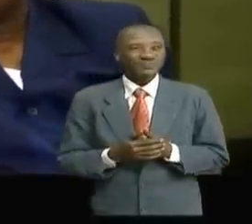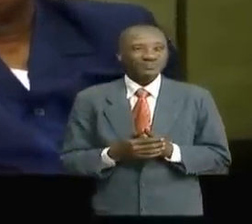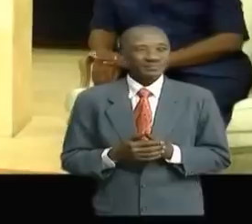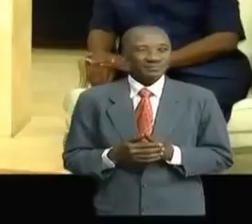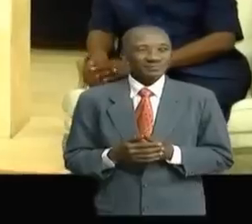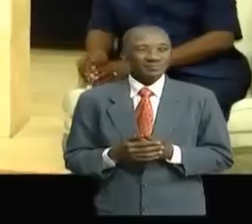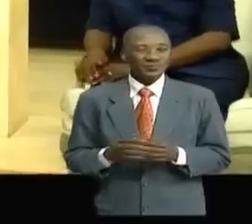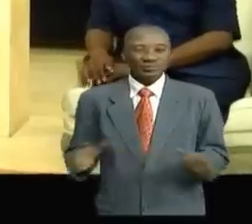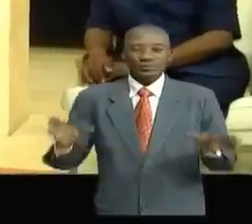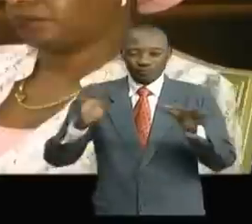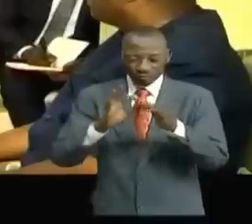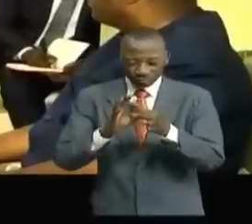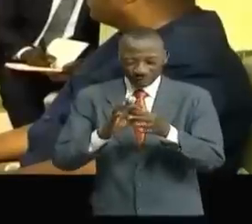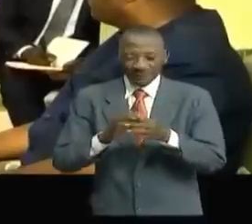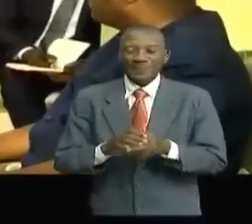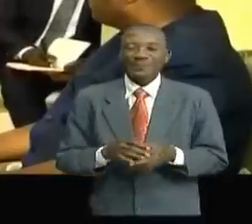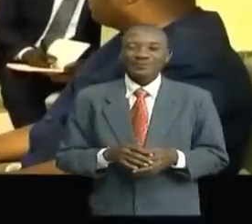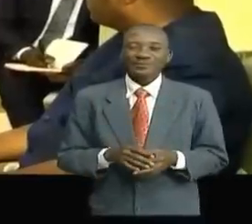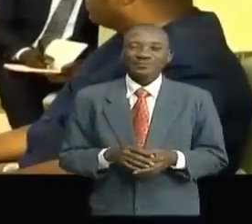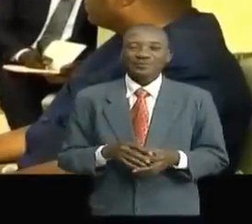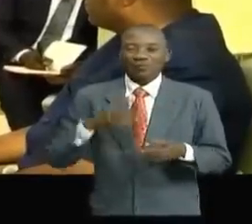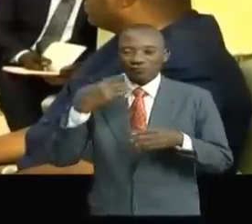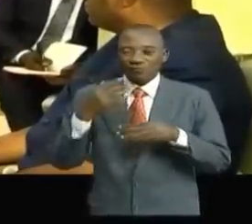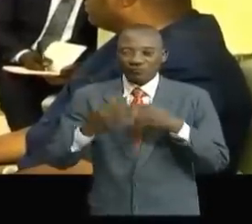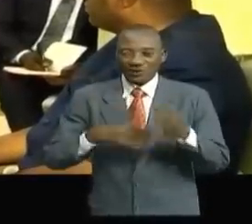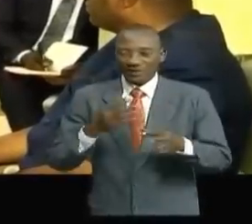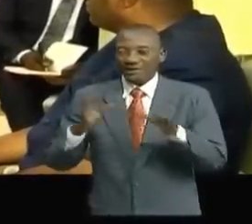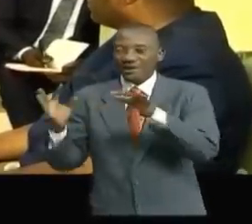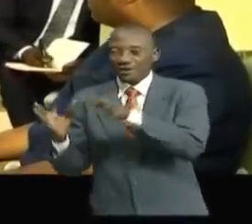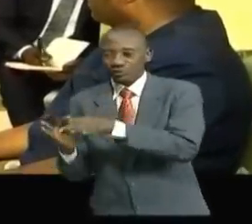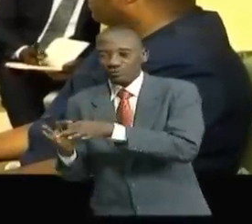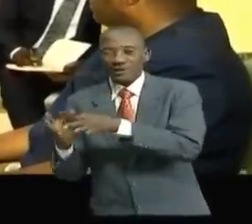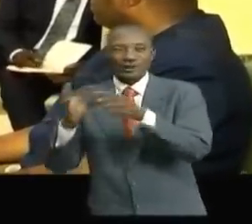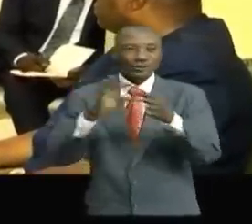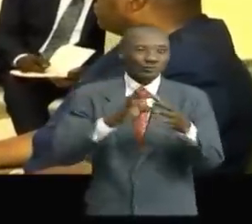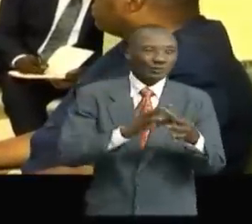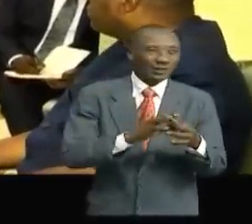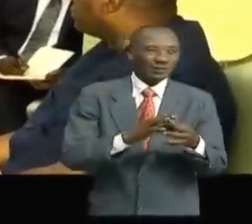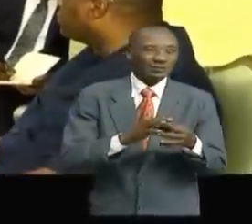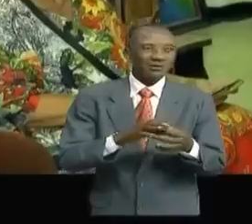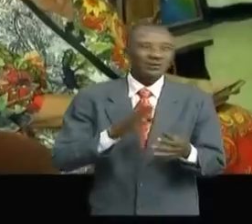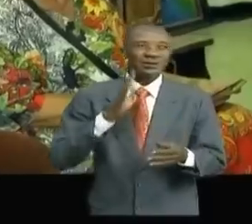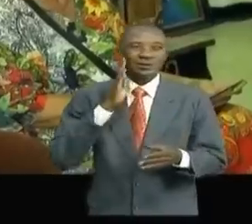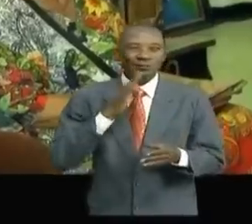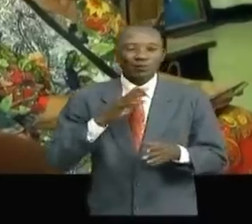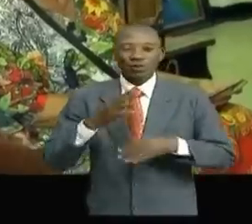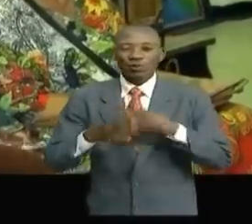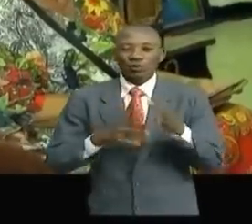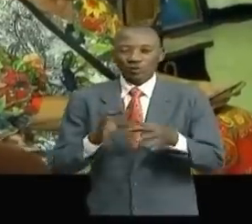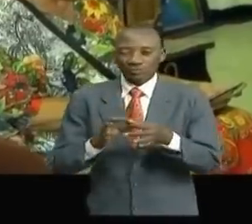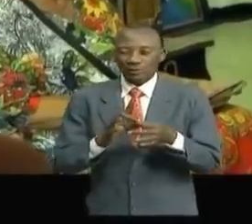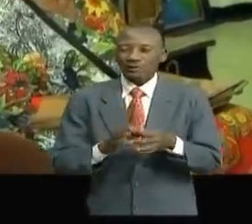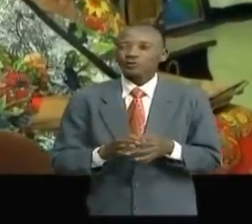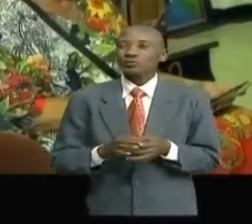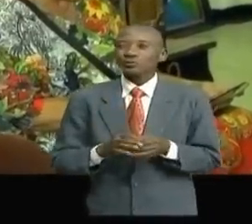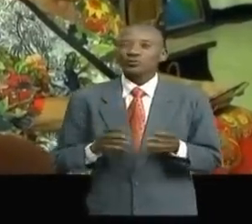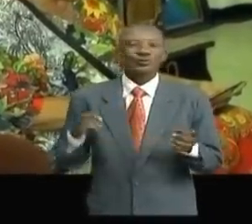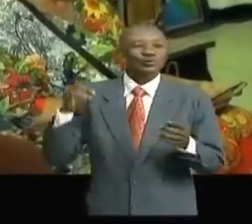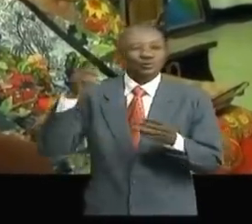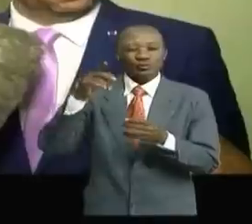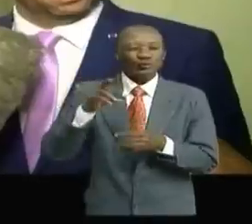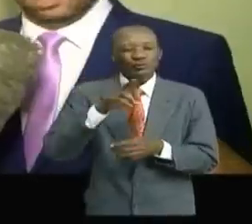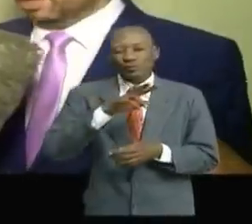signer, pas plus tard qu'hier, un nouveau protocole de collaboration qui va nous amener jusqu'en 2026. La ville de Namur est celle